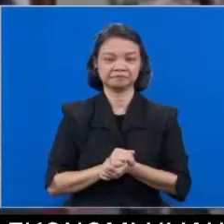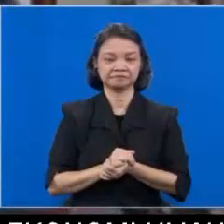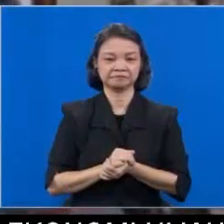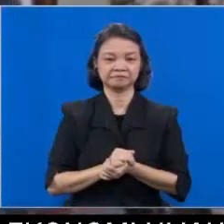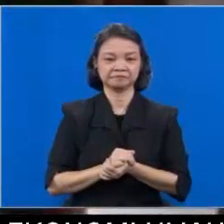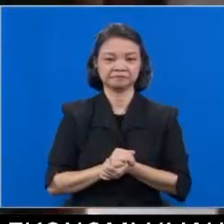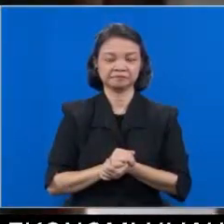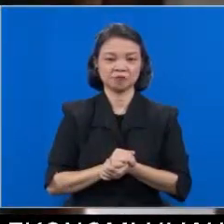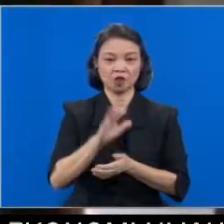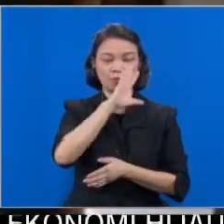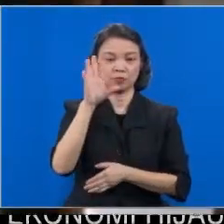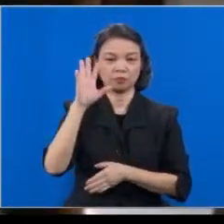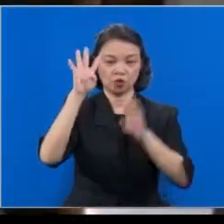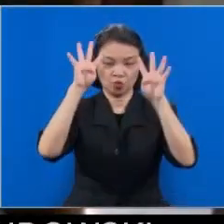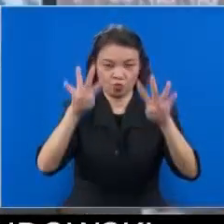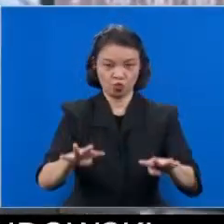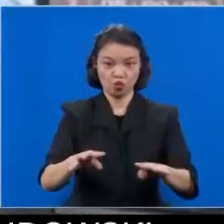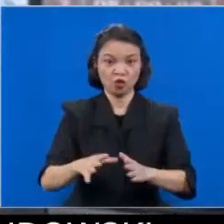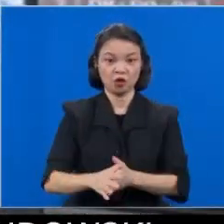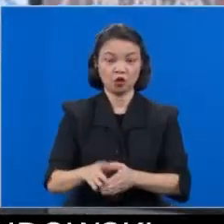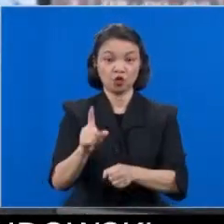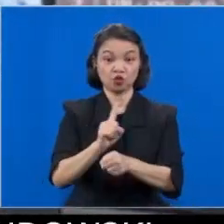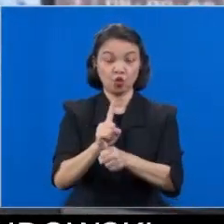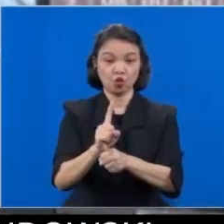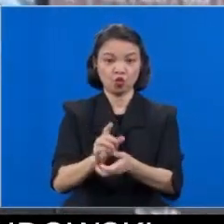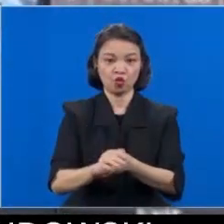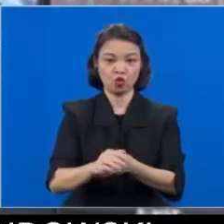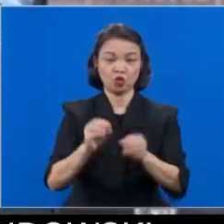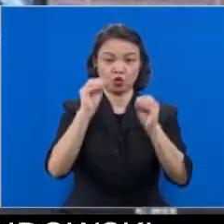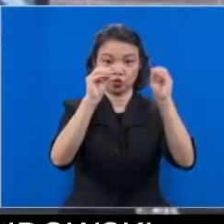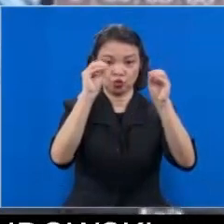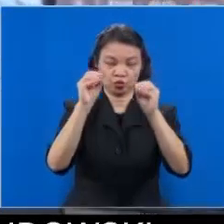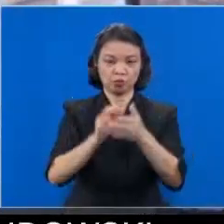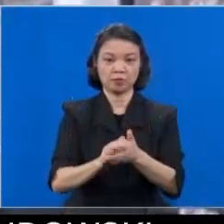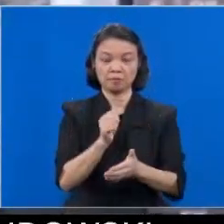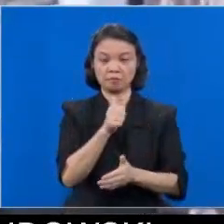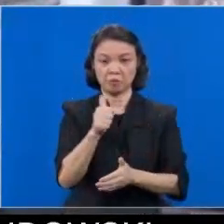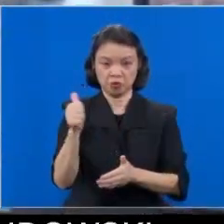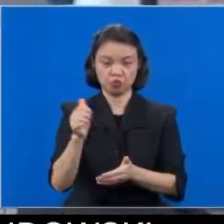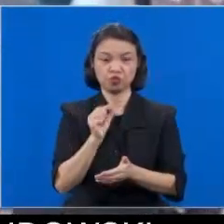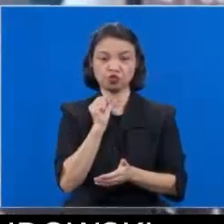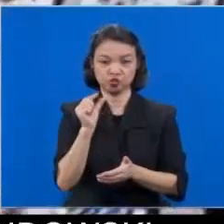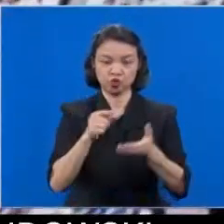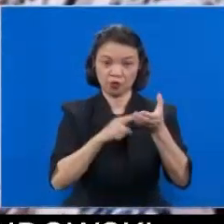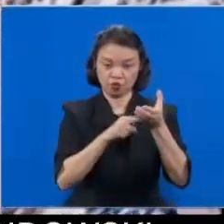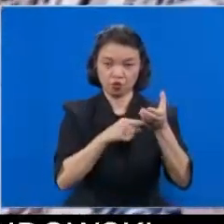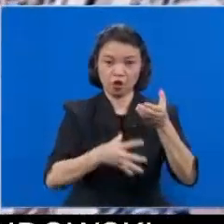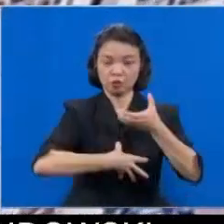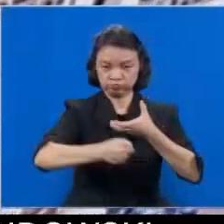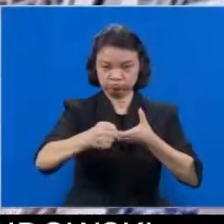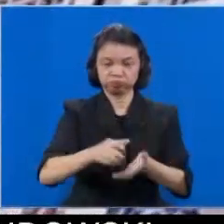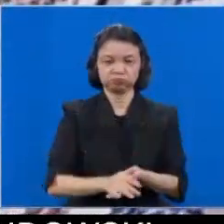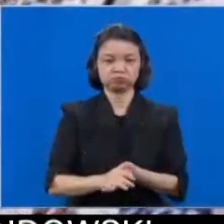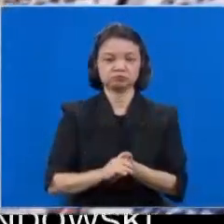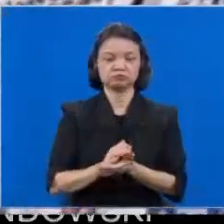Di Kabupaten Bogor, Jawa Barat, pencurian di sebuah gerai penjualan aksesoris ponsel di Jalan Raya Narogong, Desa Kembang Kuning,